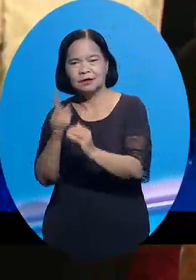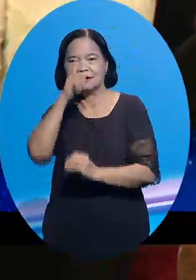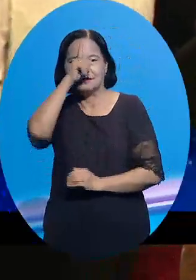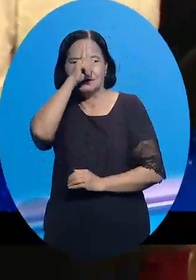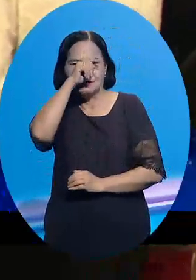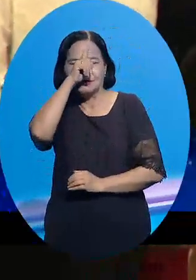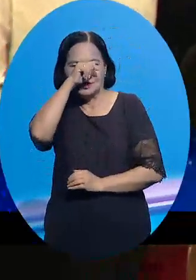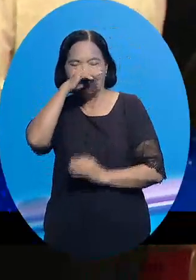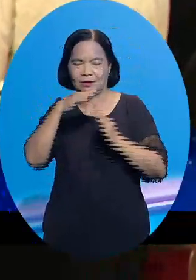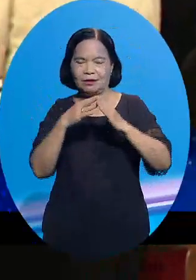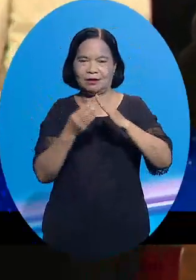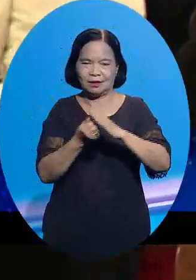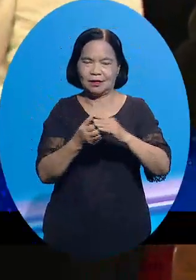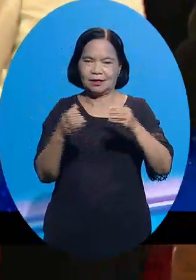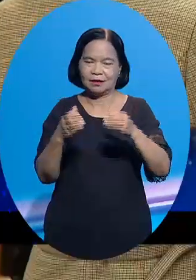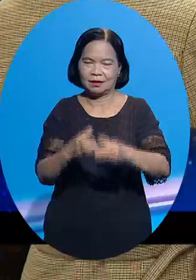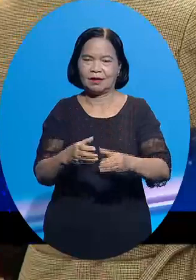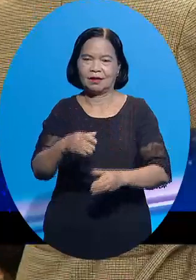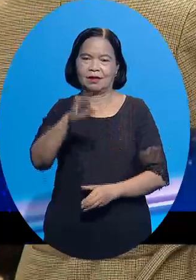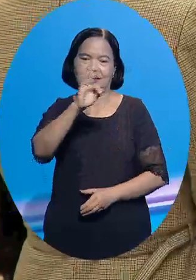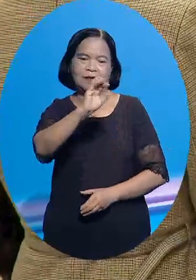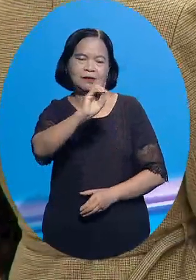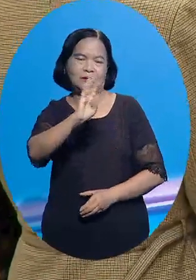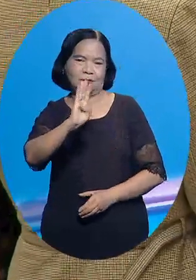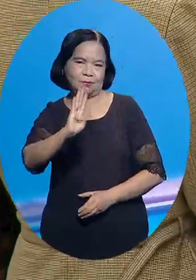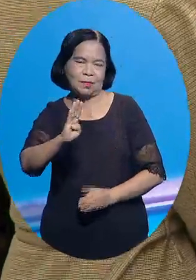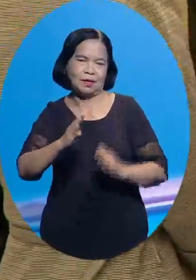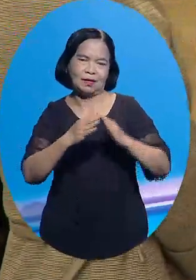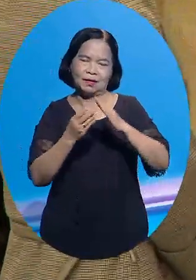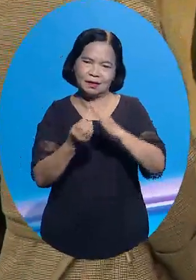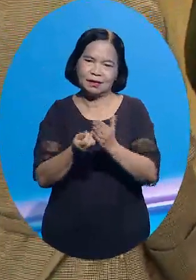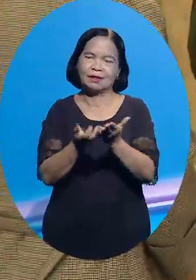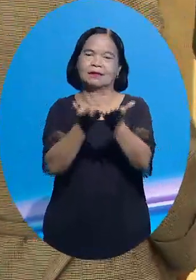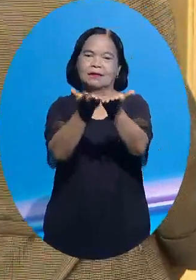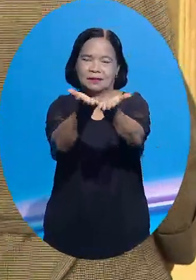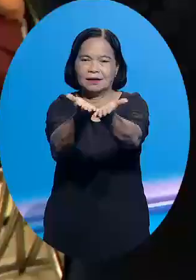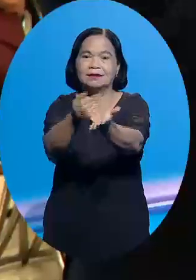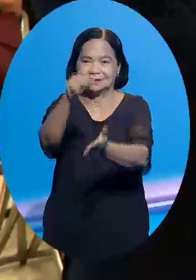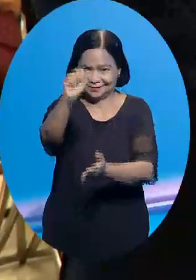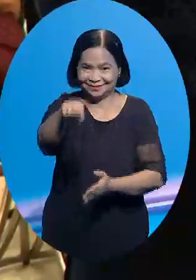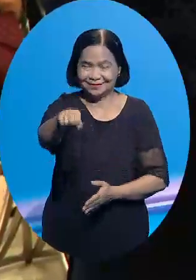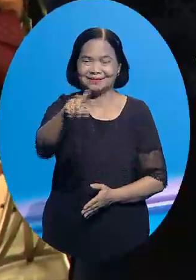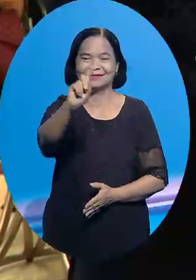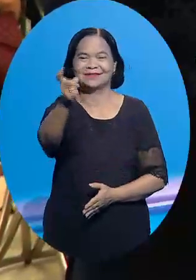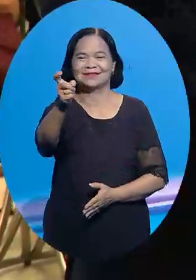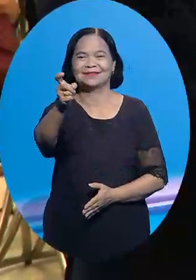ro tín dụng của ngân hàng đại hội cổ đông của Techcombank đã thông qua tất cả các tờ trình với tỷ lệ đồng thuận trên 99%